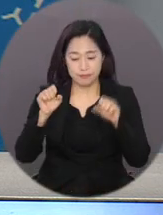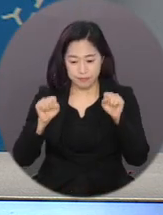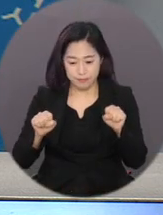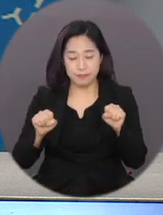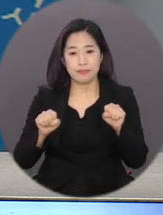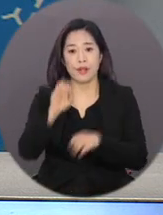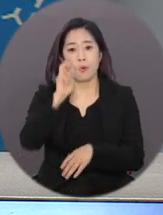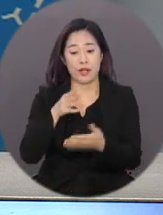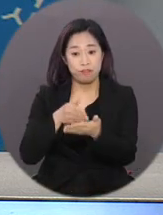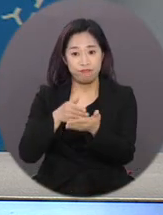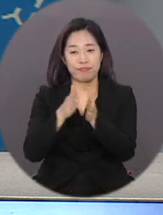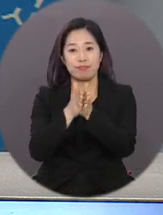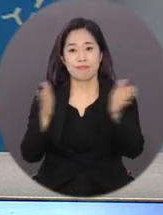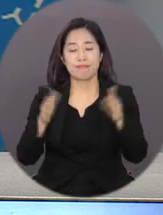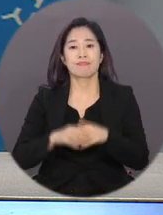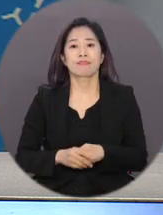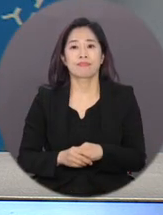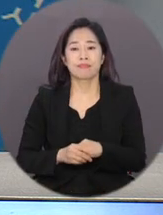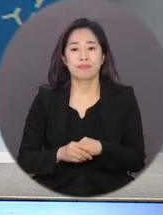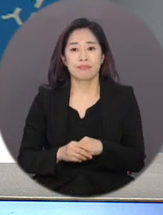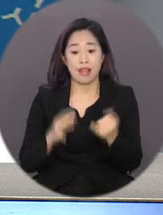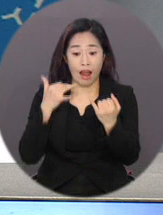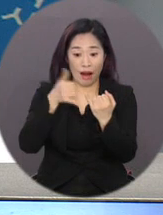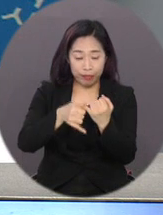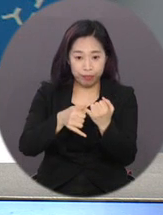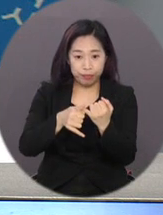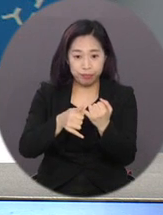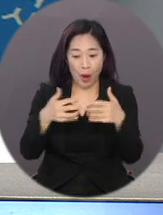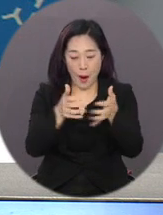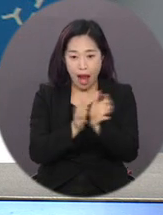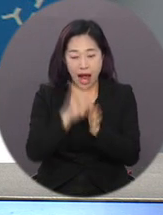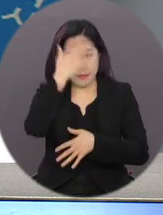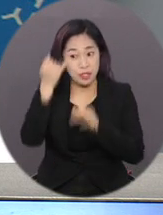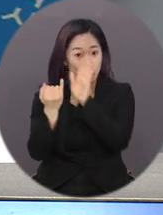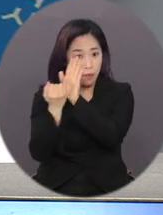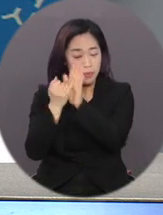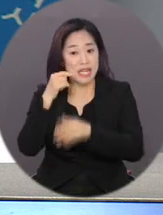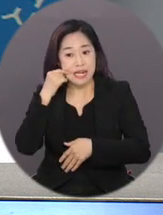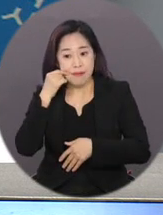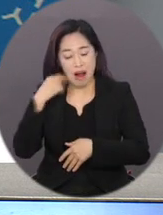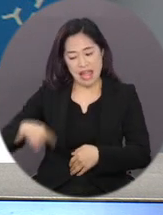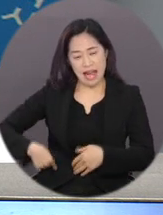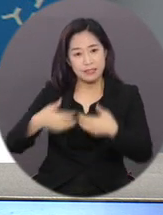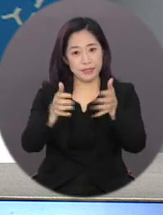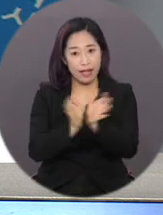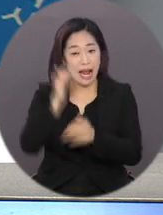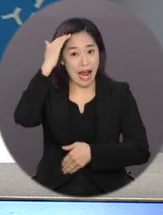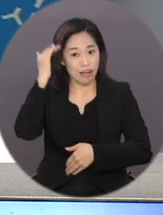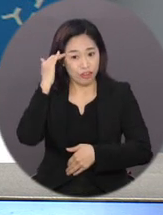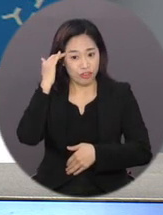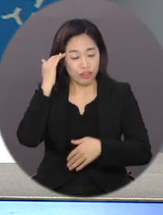여러분 안녕하십니까? 광주 MBC 뉴스데스크입니다. 근로정신대 할머니들을 돕고 있는 일본의 양심 세력들이 우리